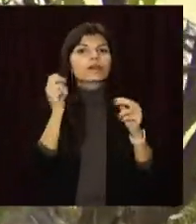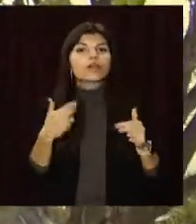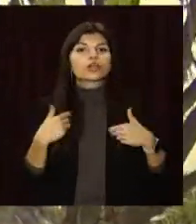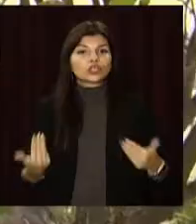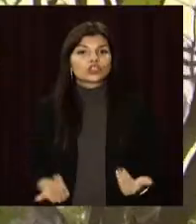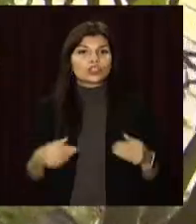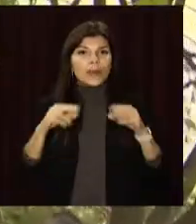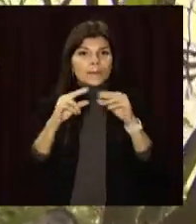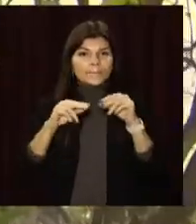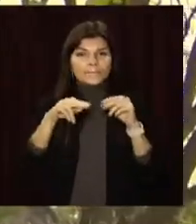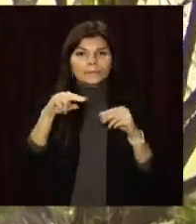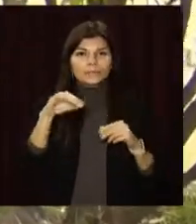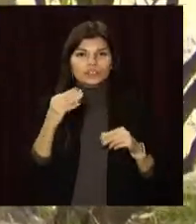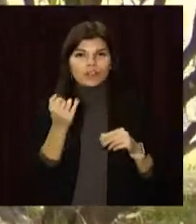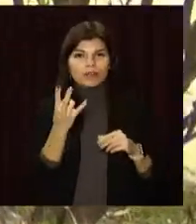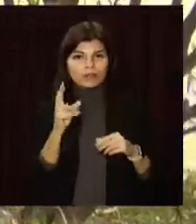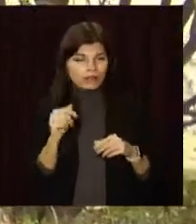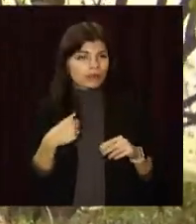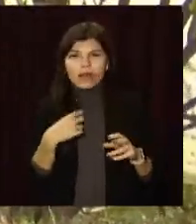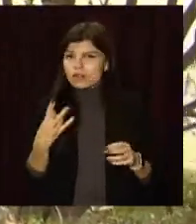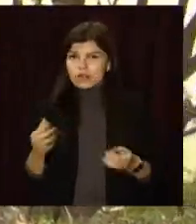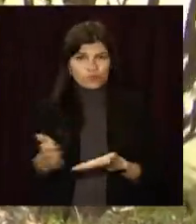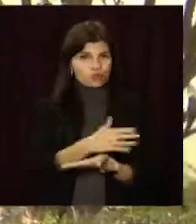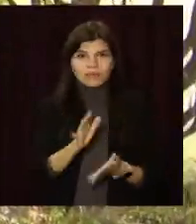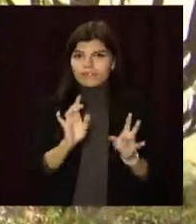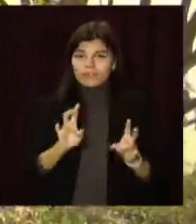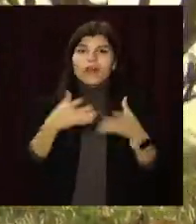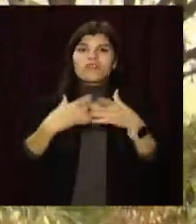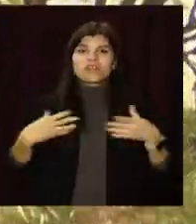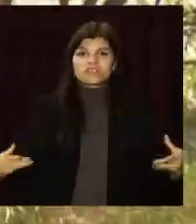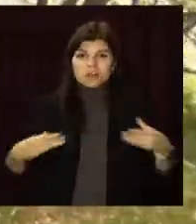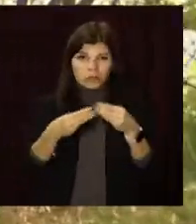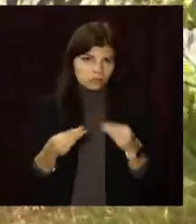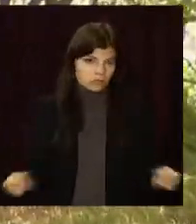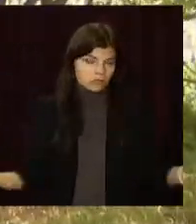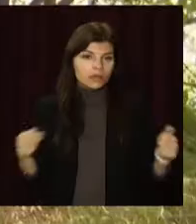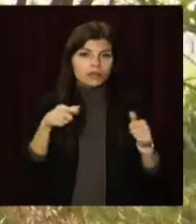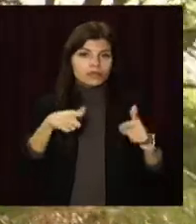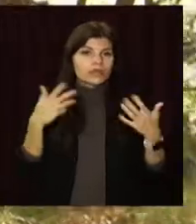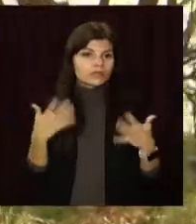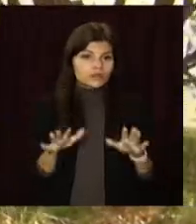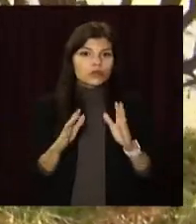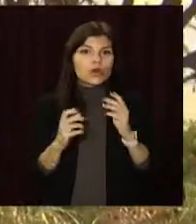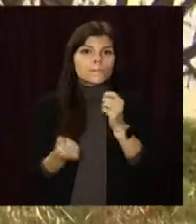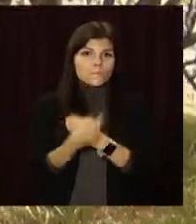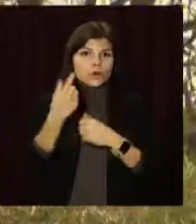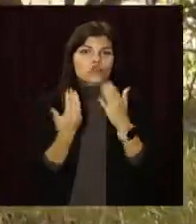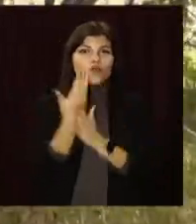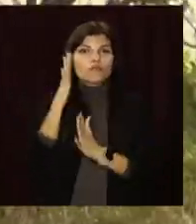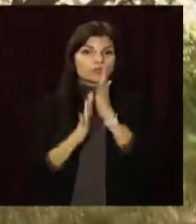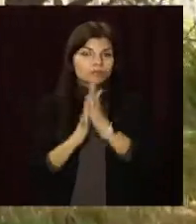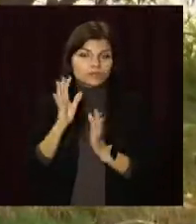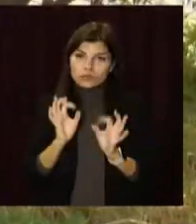в піщанці, його не прибирав і не планую прибирати. Навесні воно зникає і під ним прекрасно появляються нові